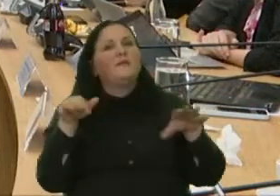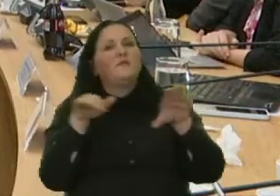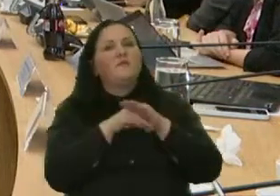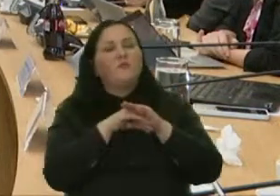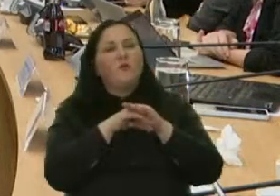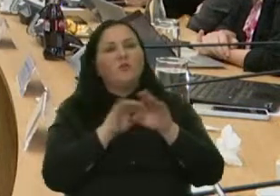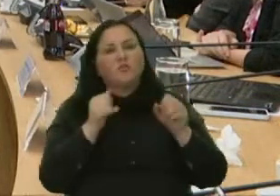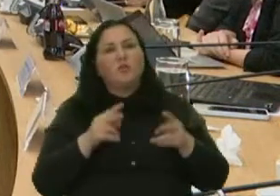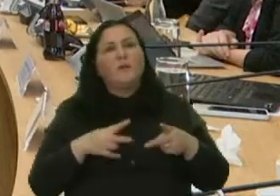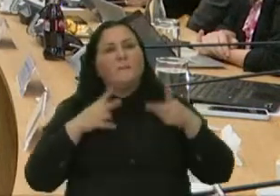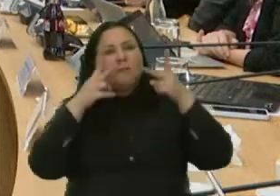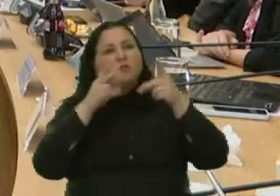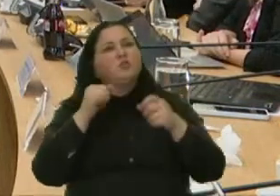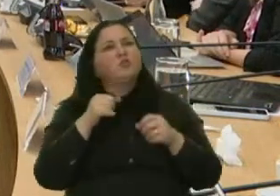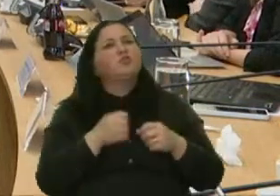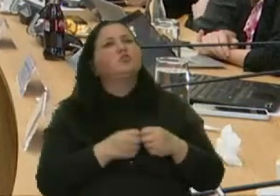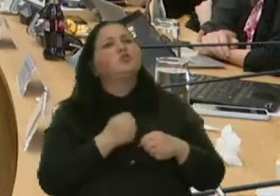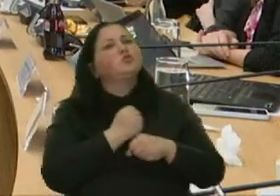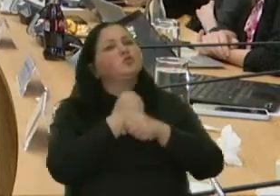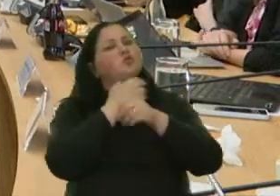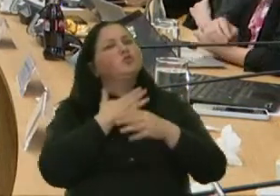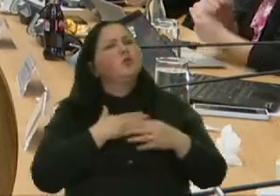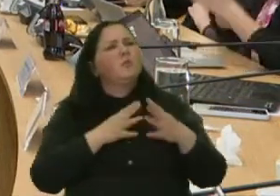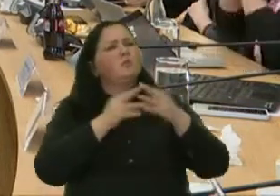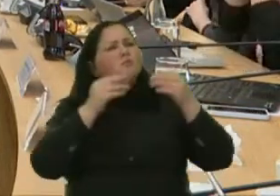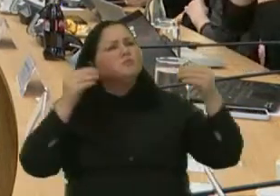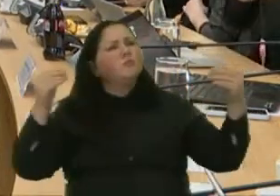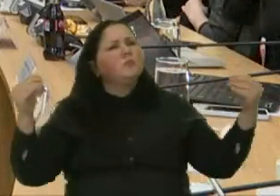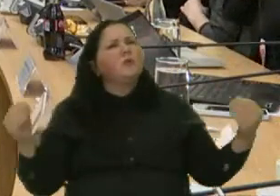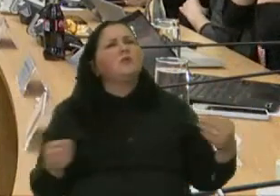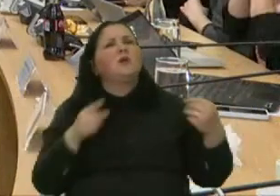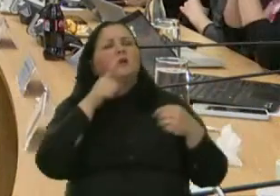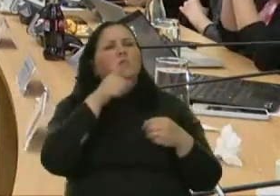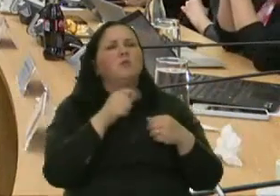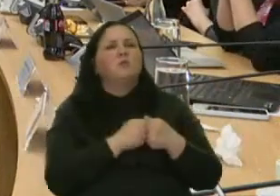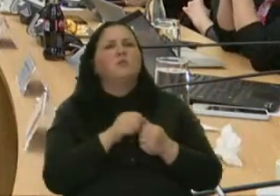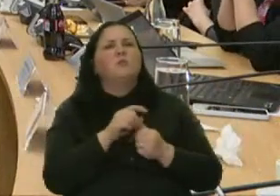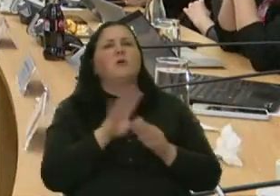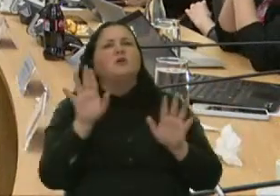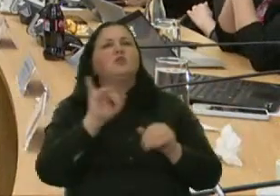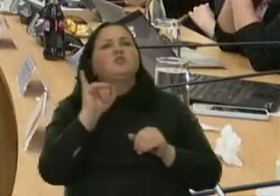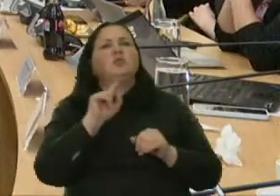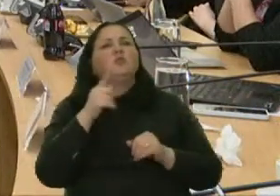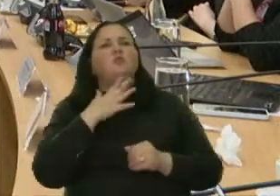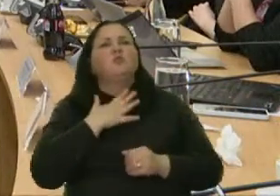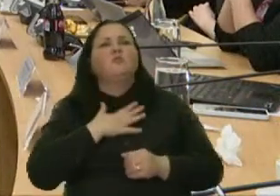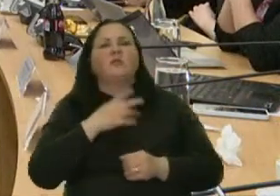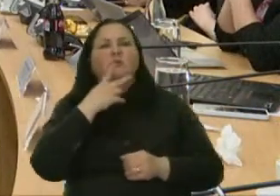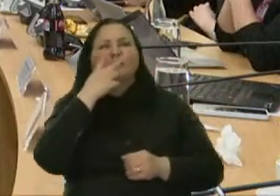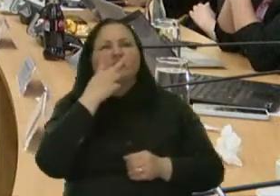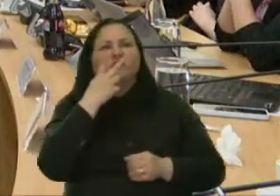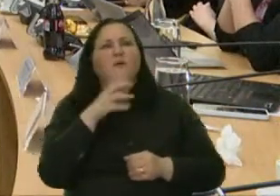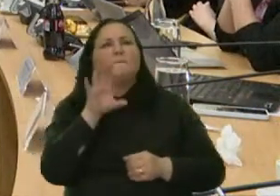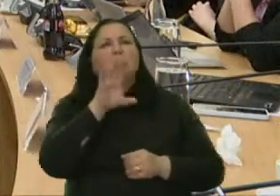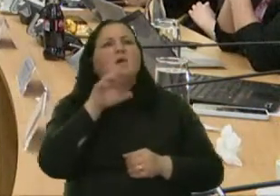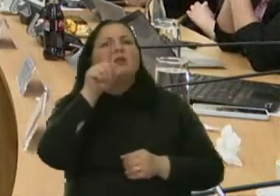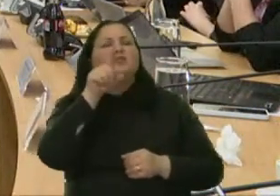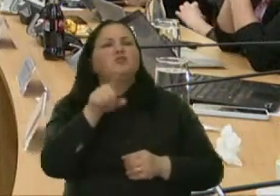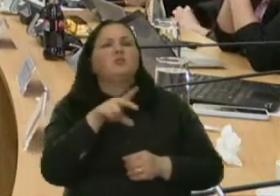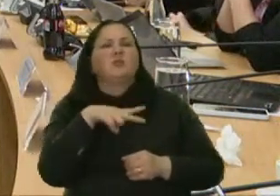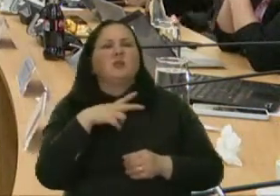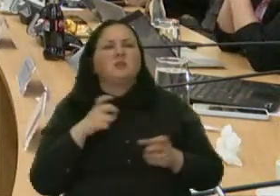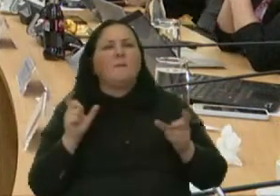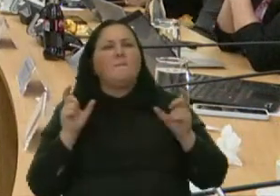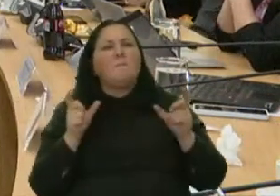pasajul și susținem și dorim multiplicarea lui Pentru că așa cum spuneți dumneavoastră numai cine nu vrea să vadă că în Mănăștur traficul este